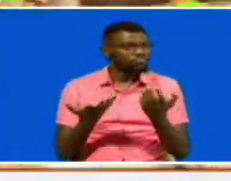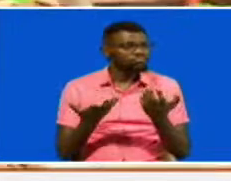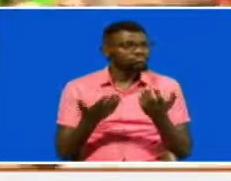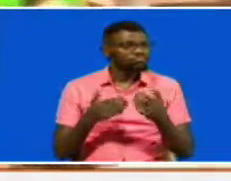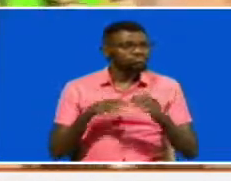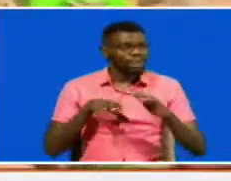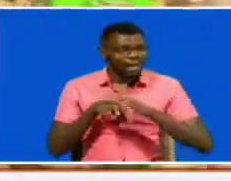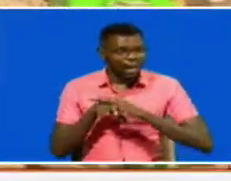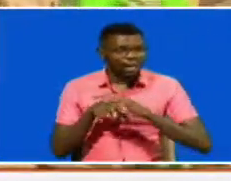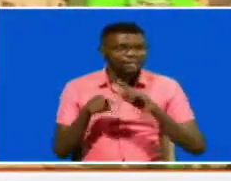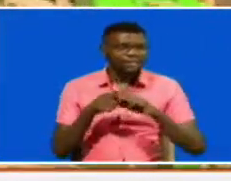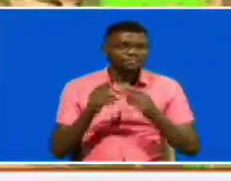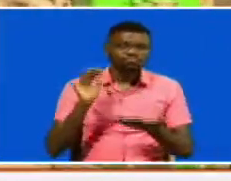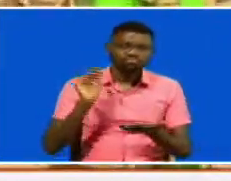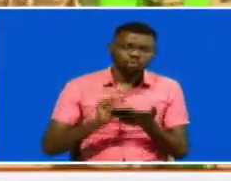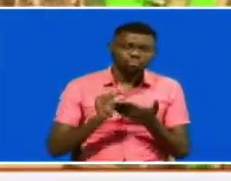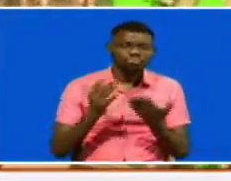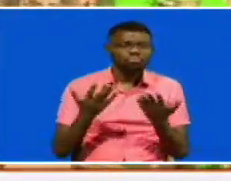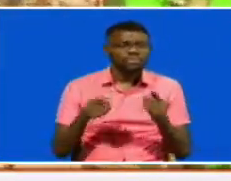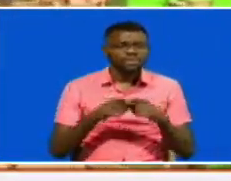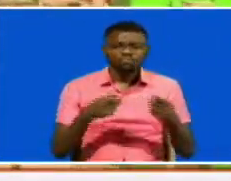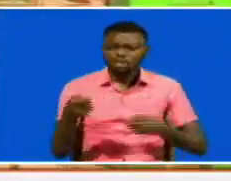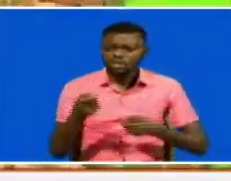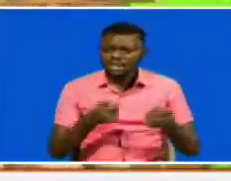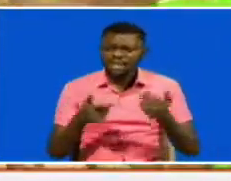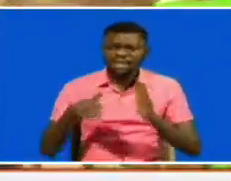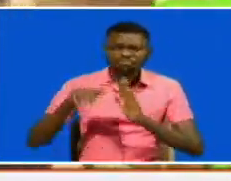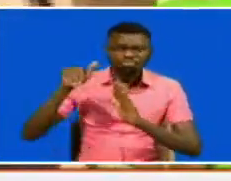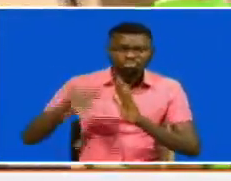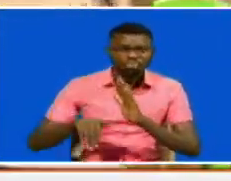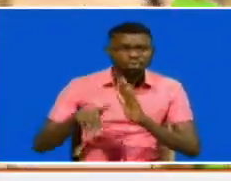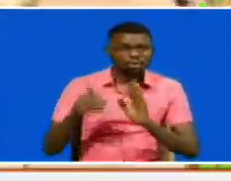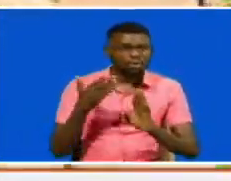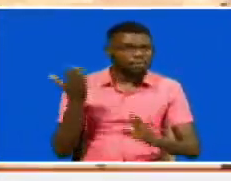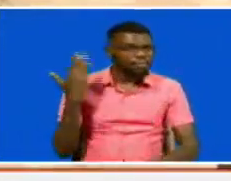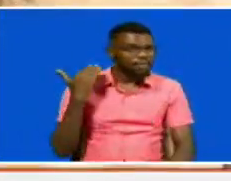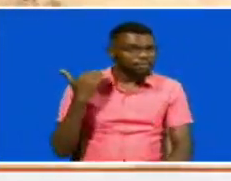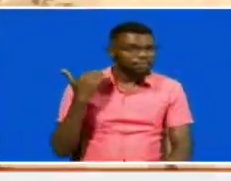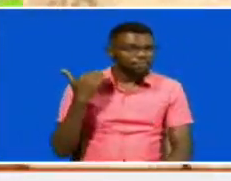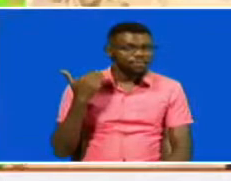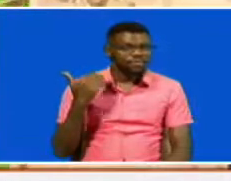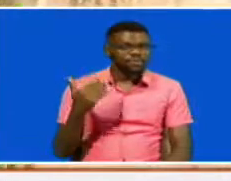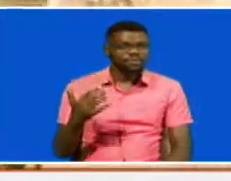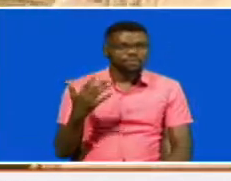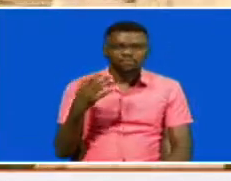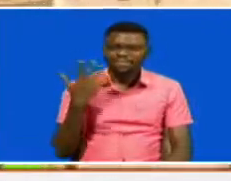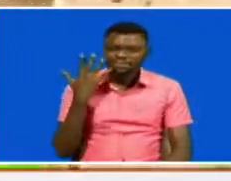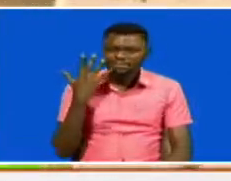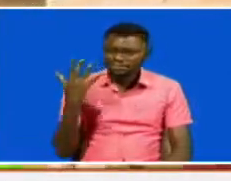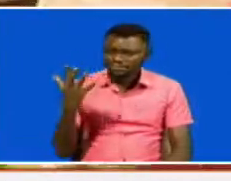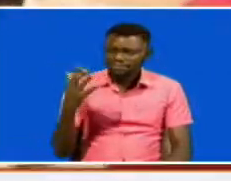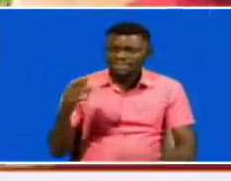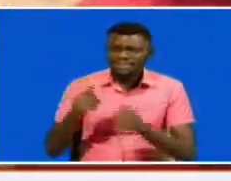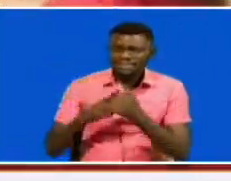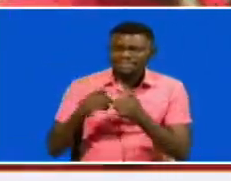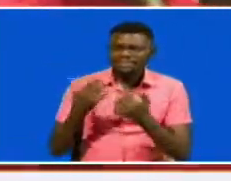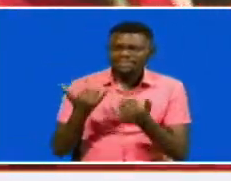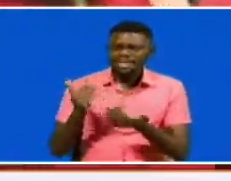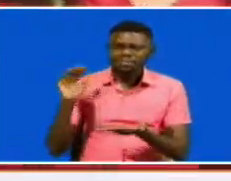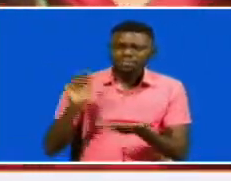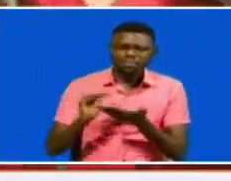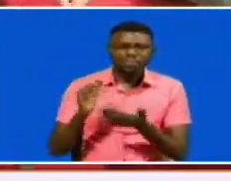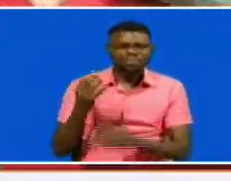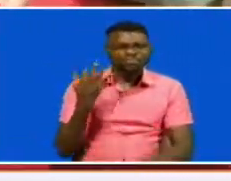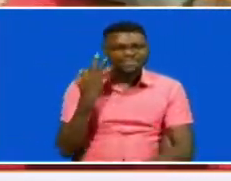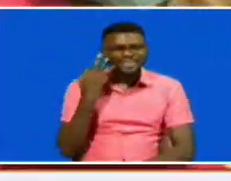huo, ambapo pia uuzaji wake ulishuka kutoka milioni 506 hadi milioni